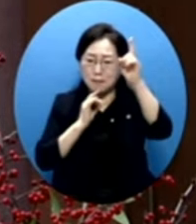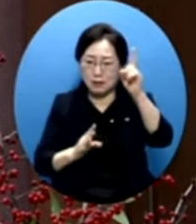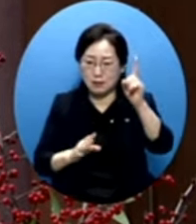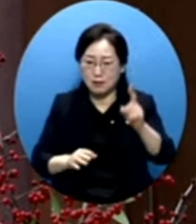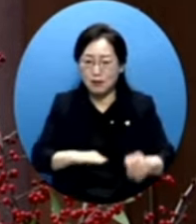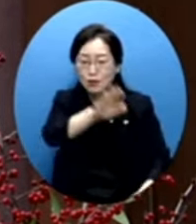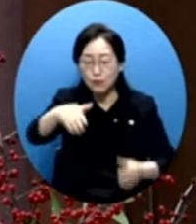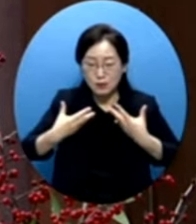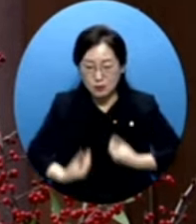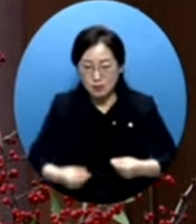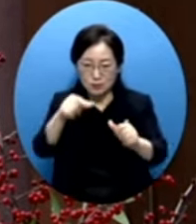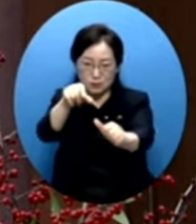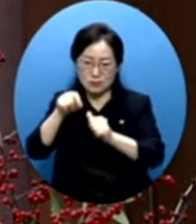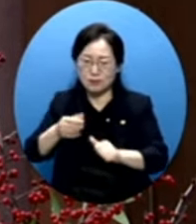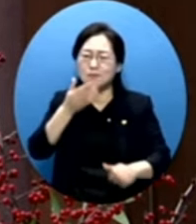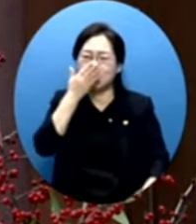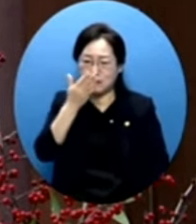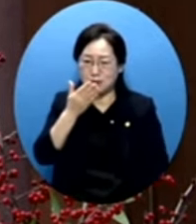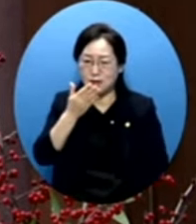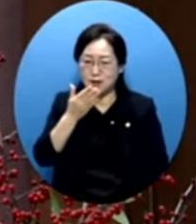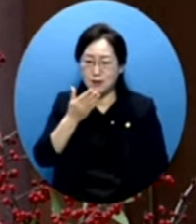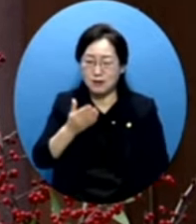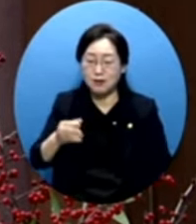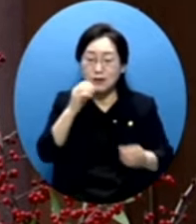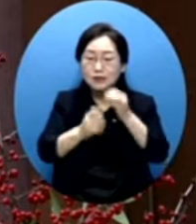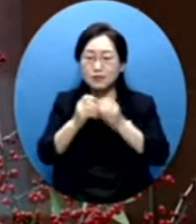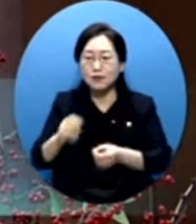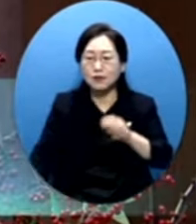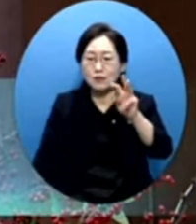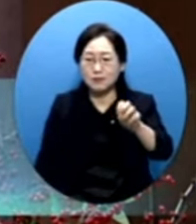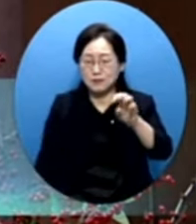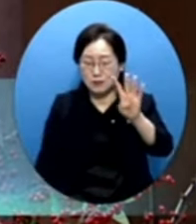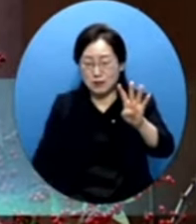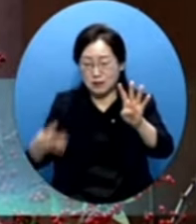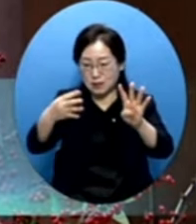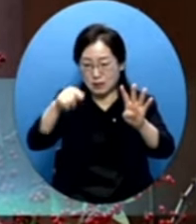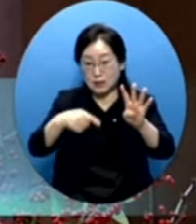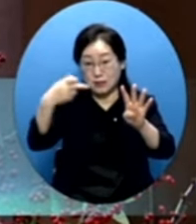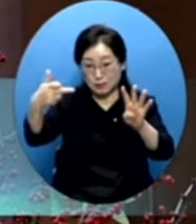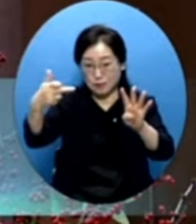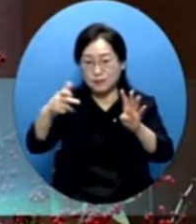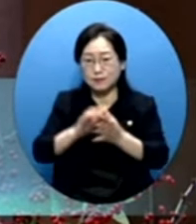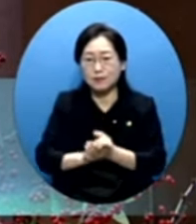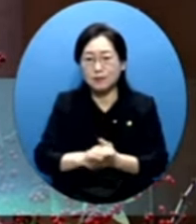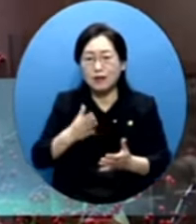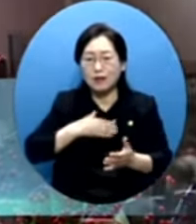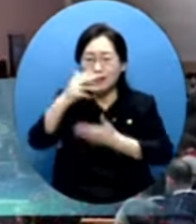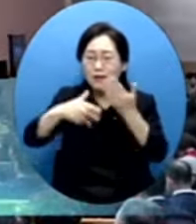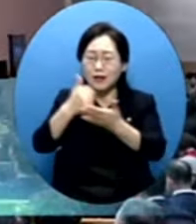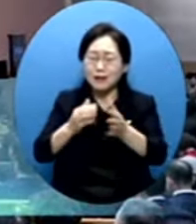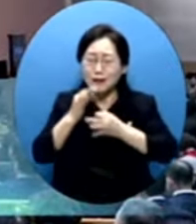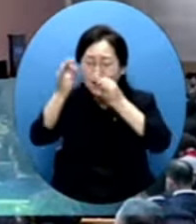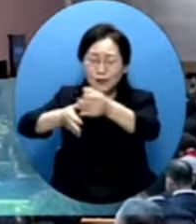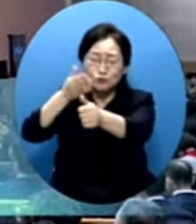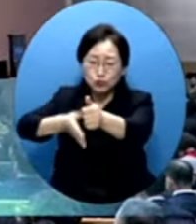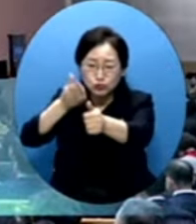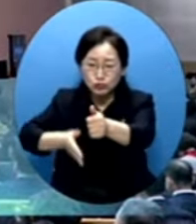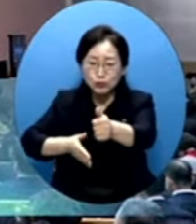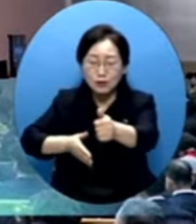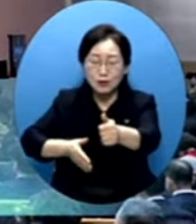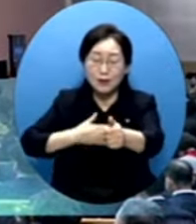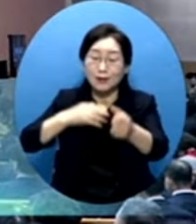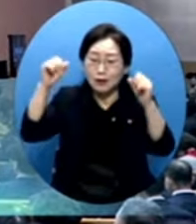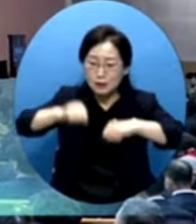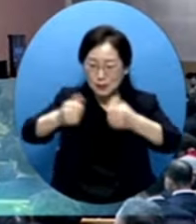절망에서 건져주실 것입니다 시편 34편 4절 17절을 말씀합니다 내가께 간구함에 내게